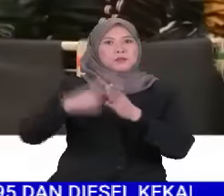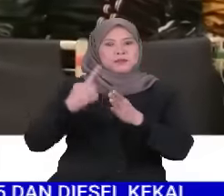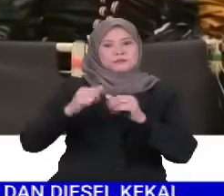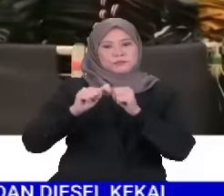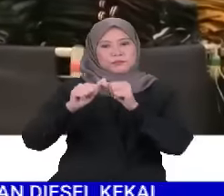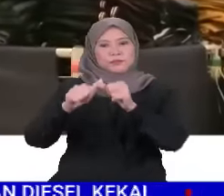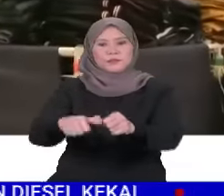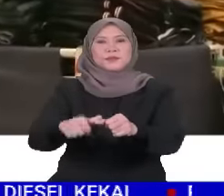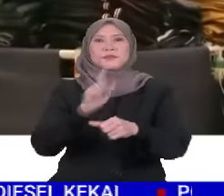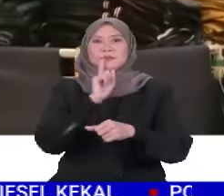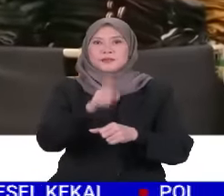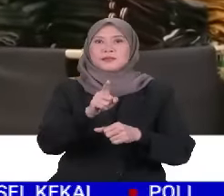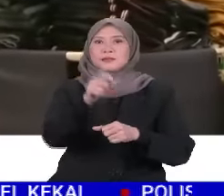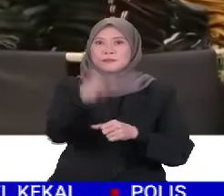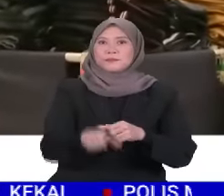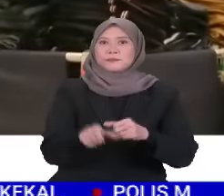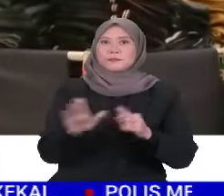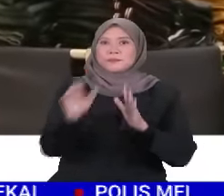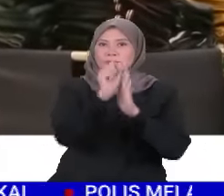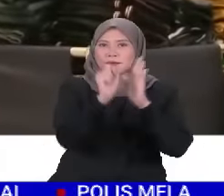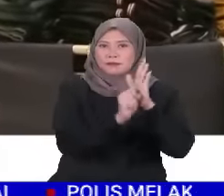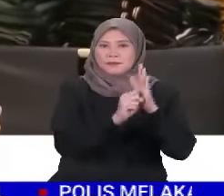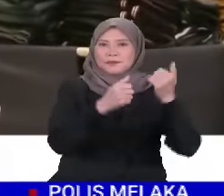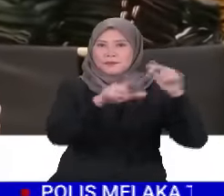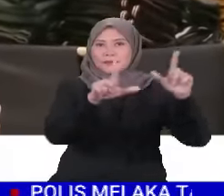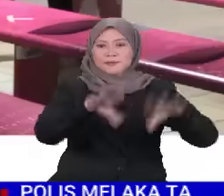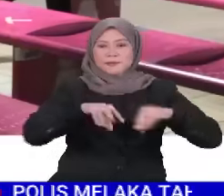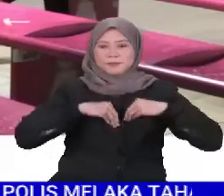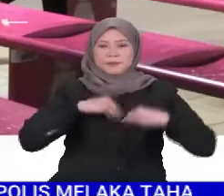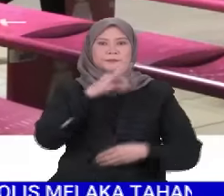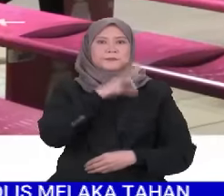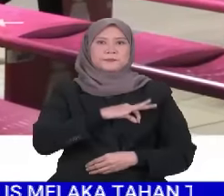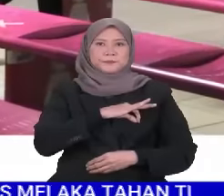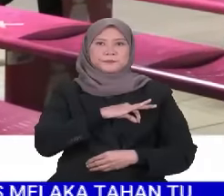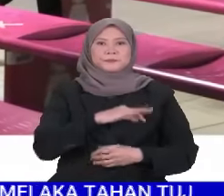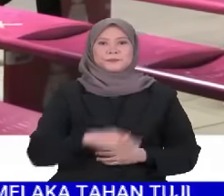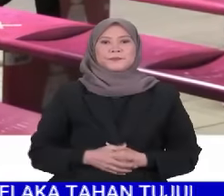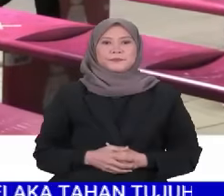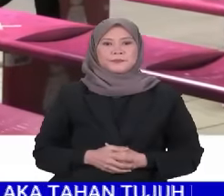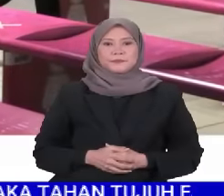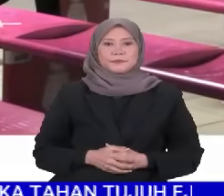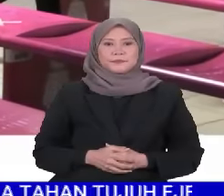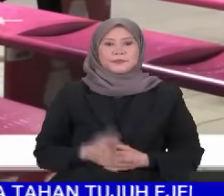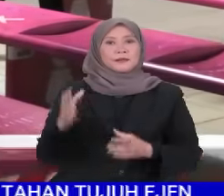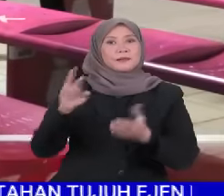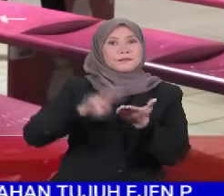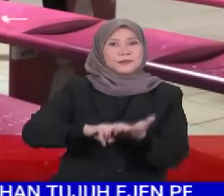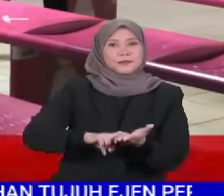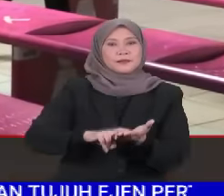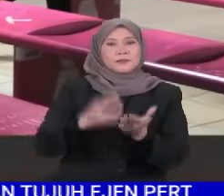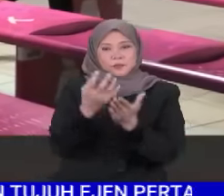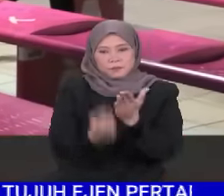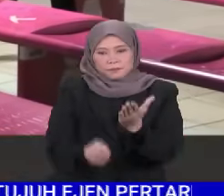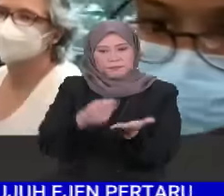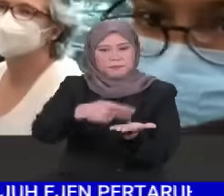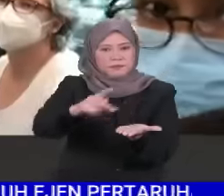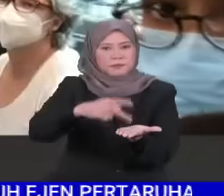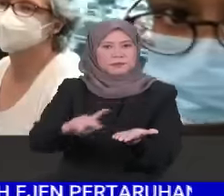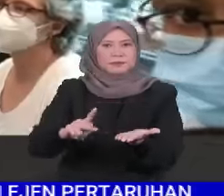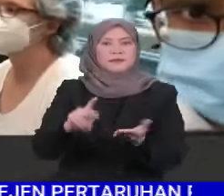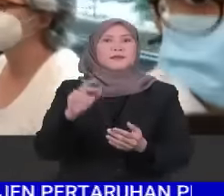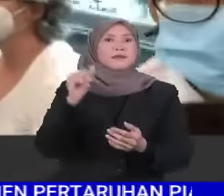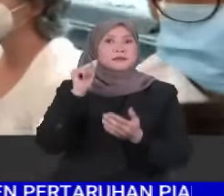setelah itu memastikan mereka memenuhi syarat kelayakan menerima faedah untuk mendaftar dan mencarum di bawah skim